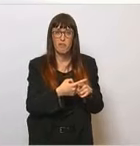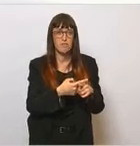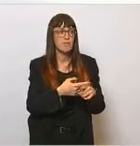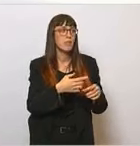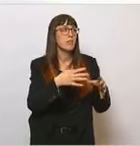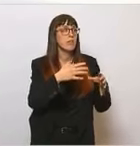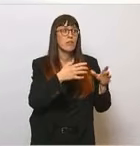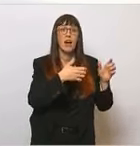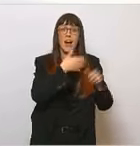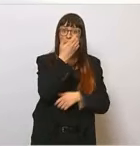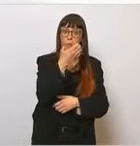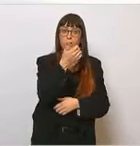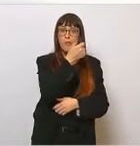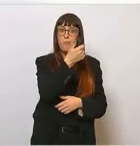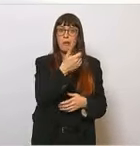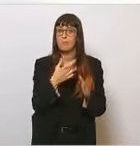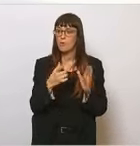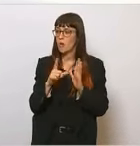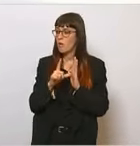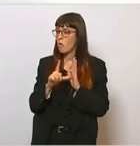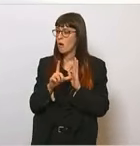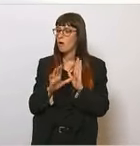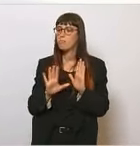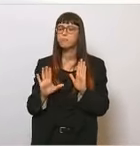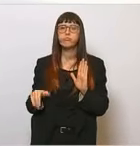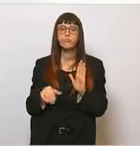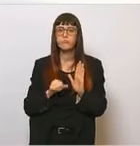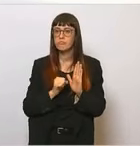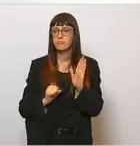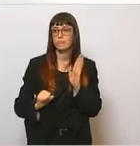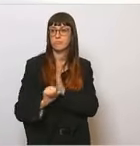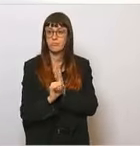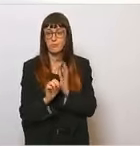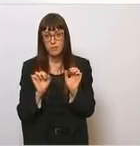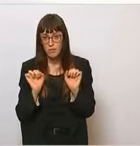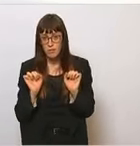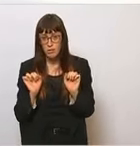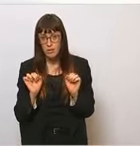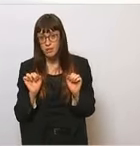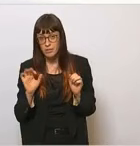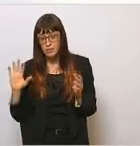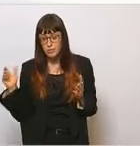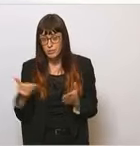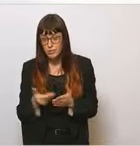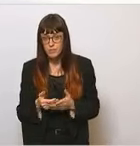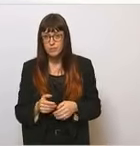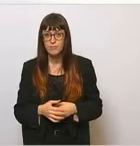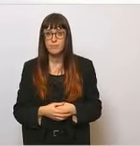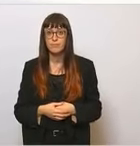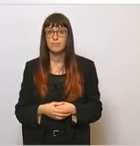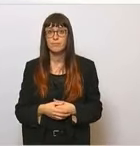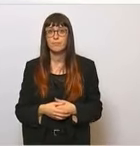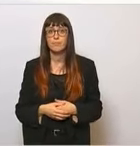lois. Et donc, si nous continuons à présumer qu'il y aura une